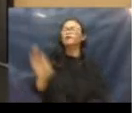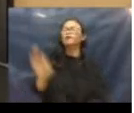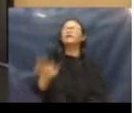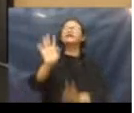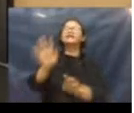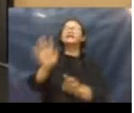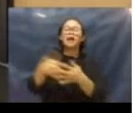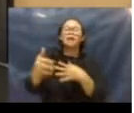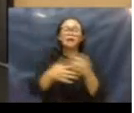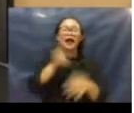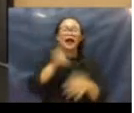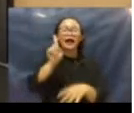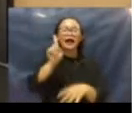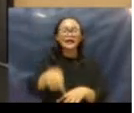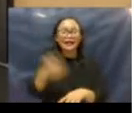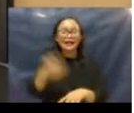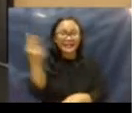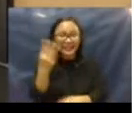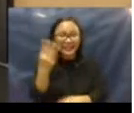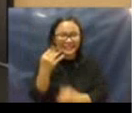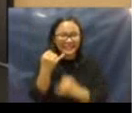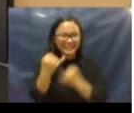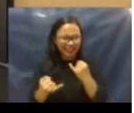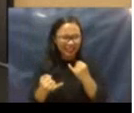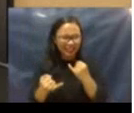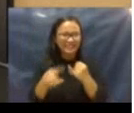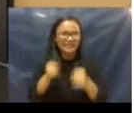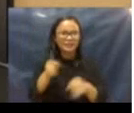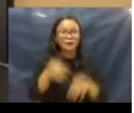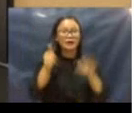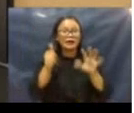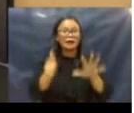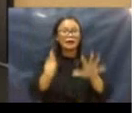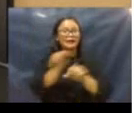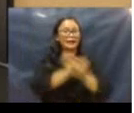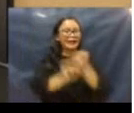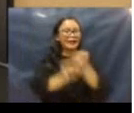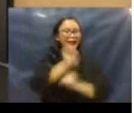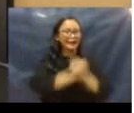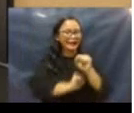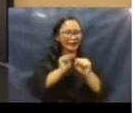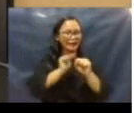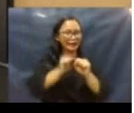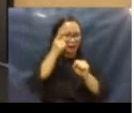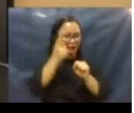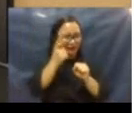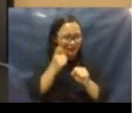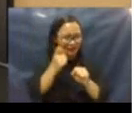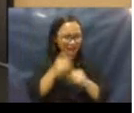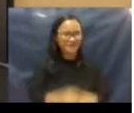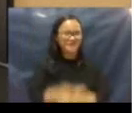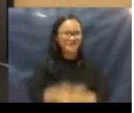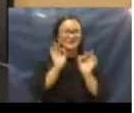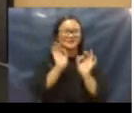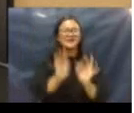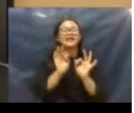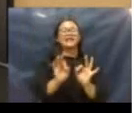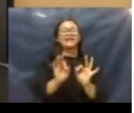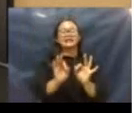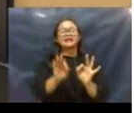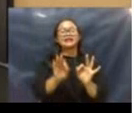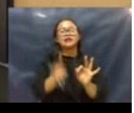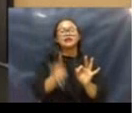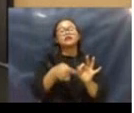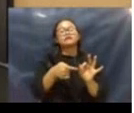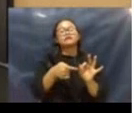di pelajaran yang ketiga ya, karena kita masih punya 6 pelajaran. Oke, baiklah. Kalau gitu ini adalah jawabannya, dan Bapak dan Ibu